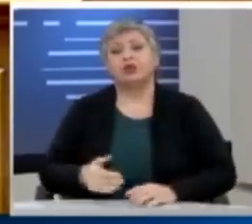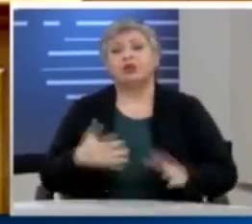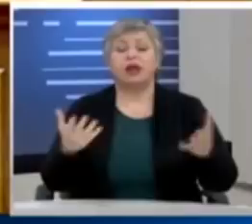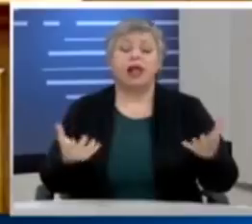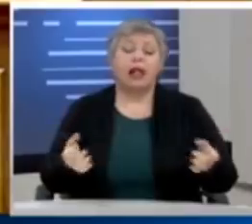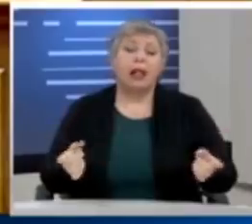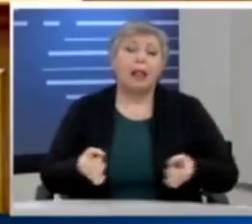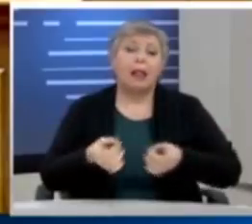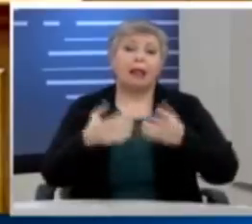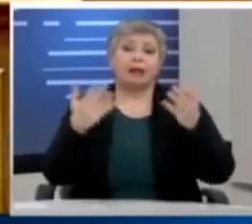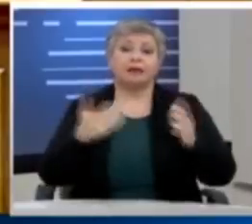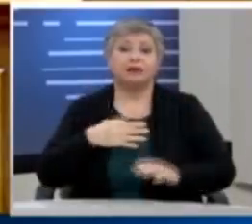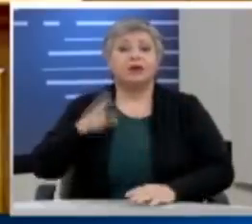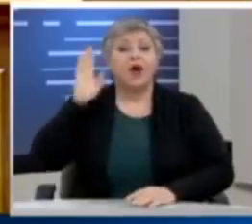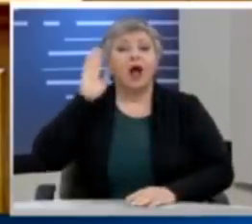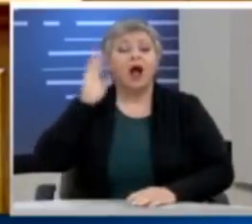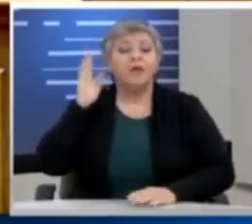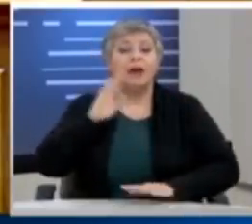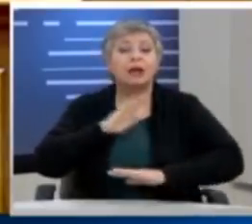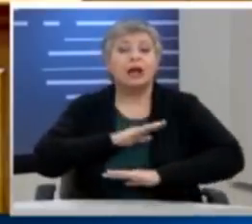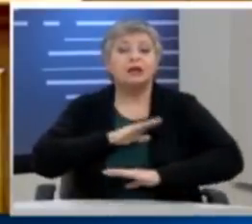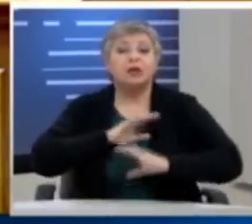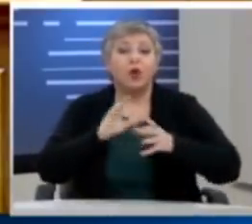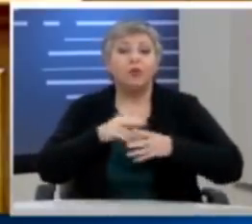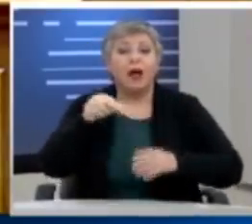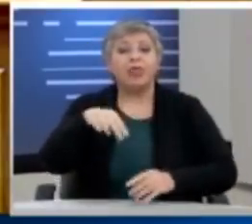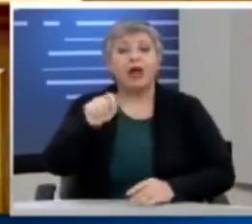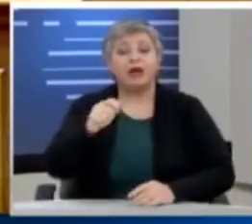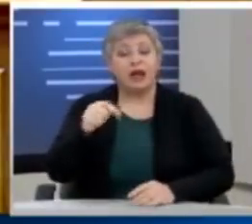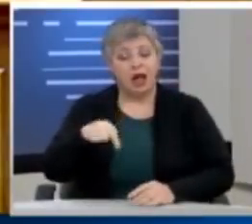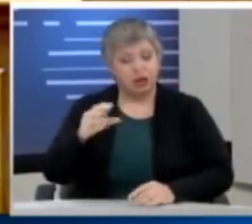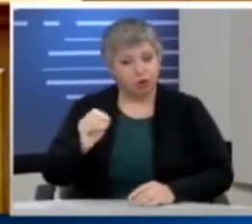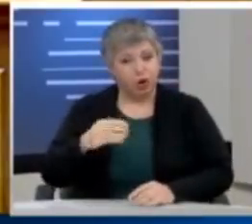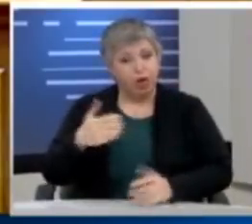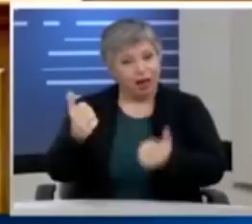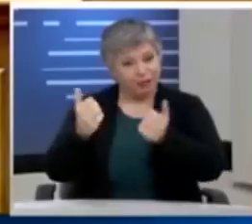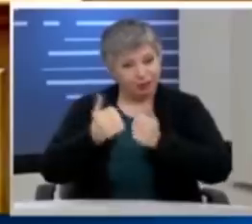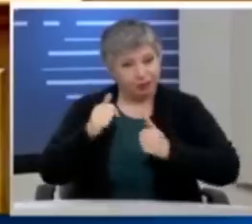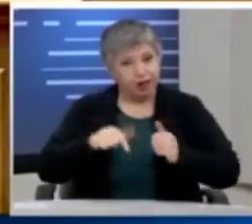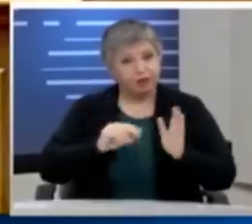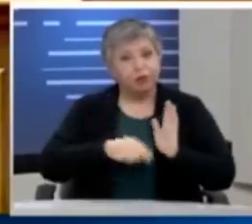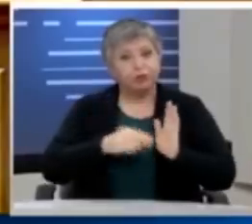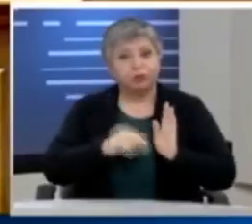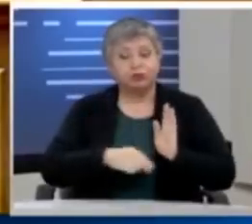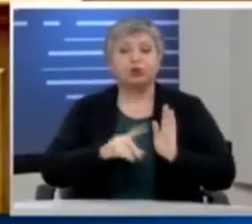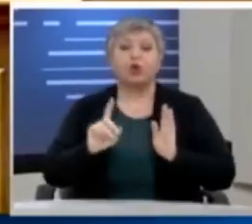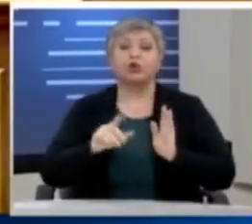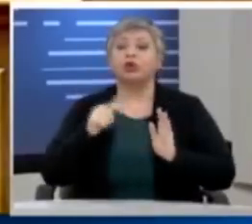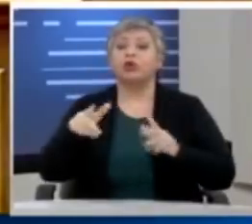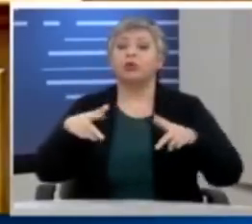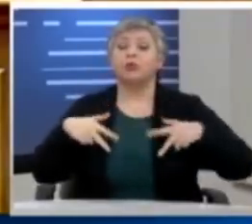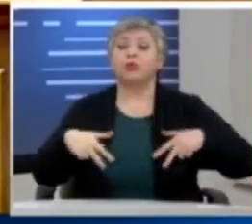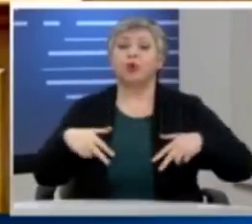και το ΝΑΤΟ δεν πίεζαν για αυτή τη συμφωνία, είπε, αλλά η πρόταση ήταν του Κοτζιά και ότι μόνο